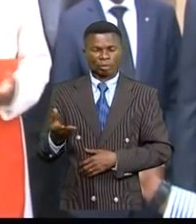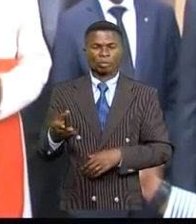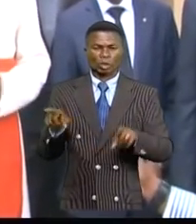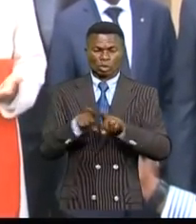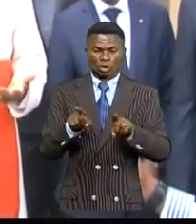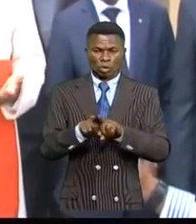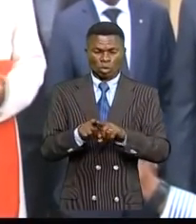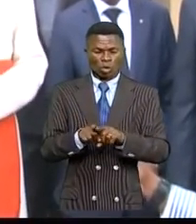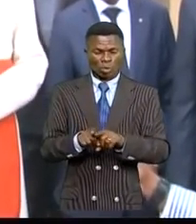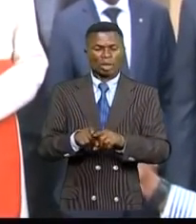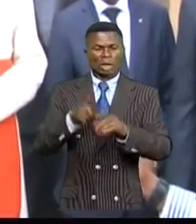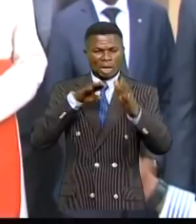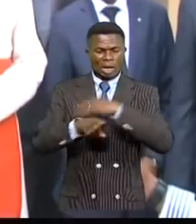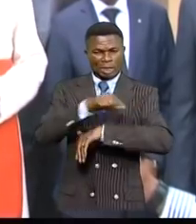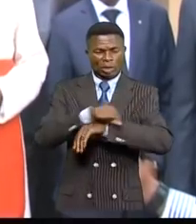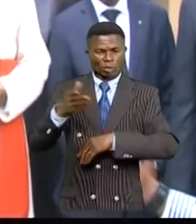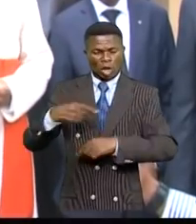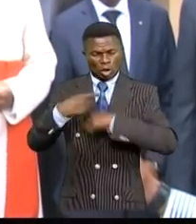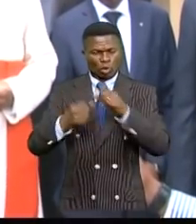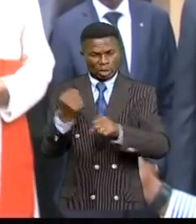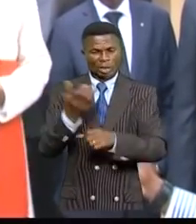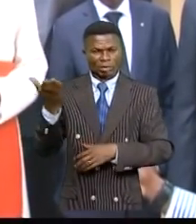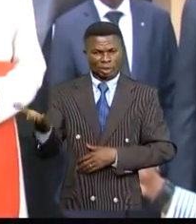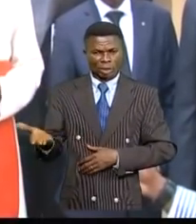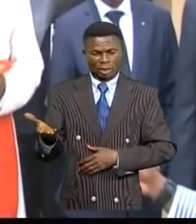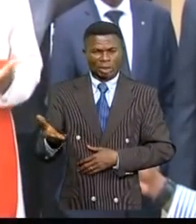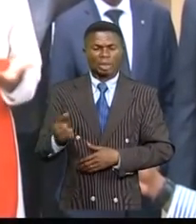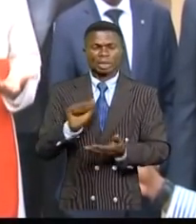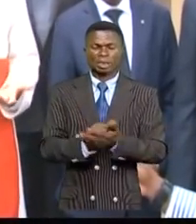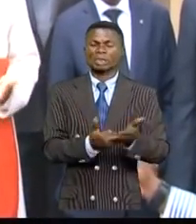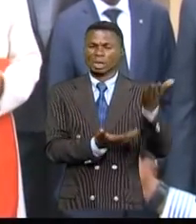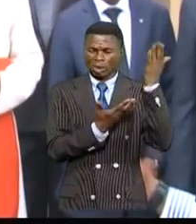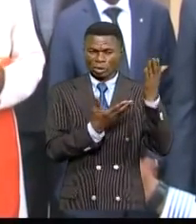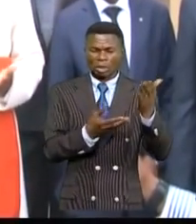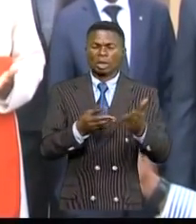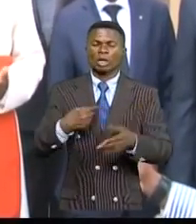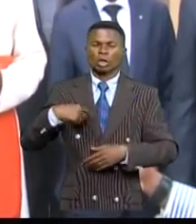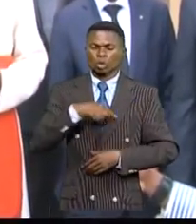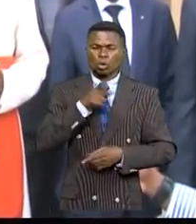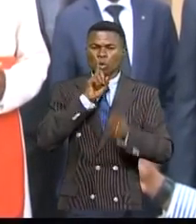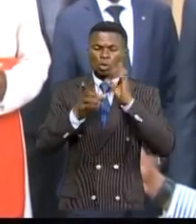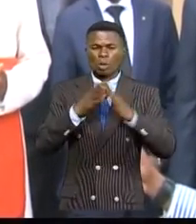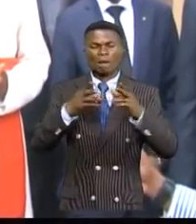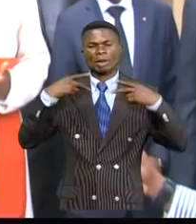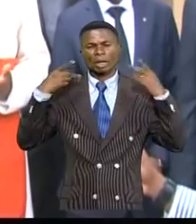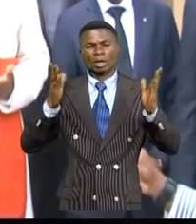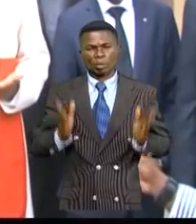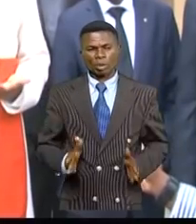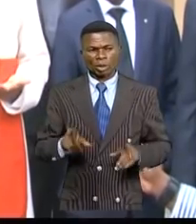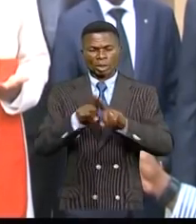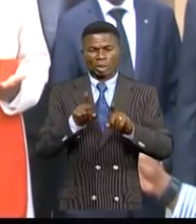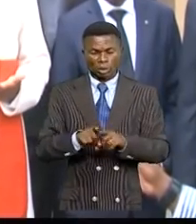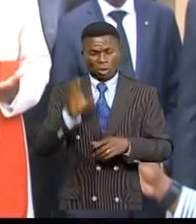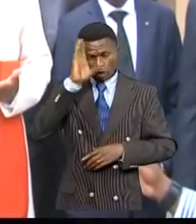sont déjà installés, ils sont entrés en fonction, il est capital qu'on échange avec le pasteur et